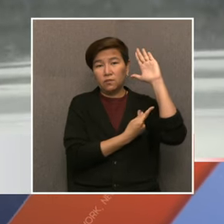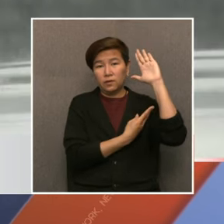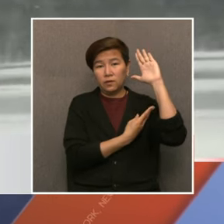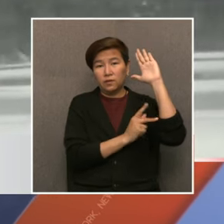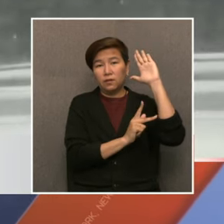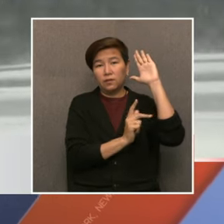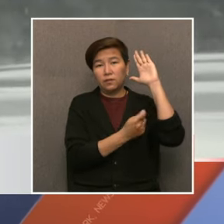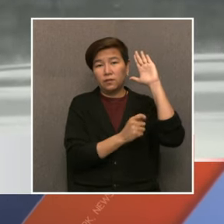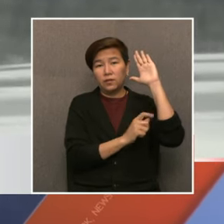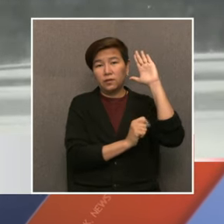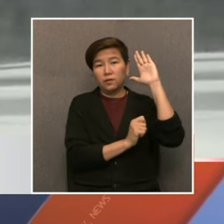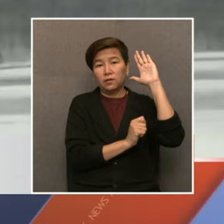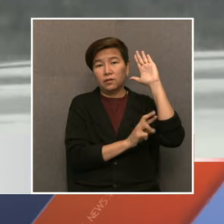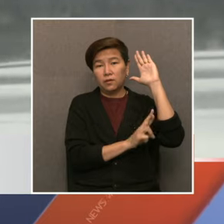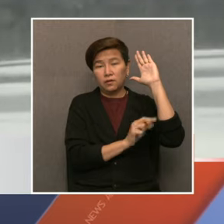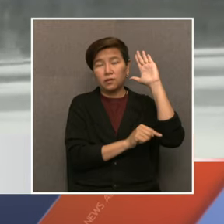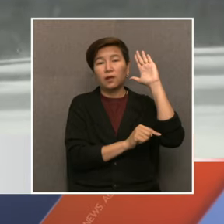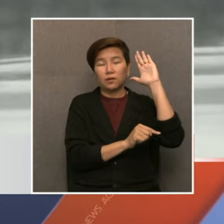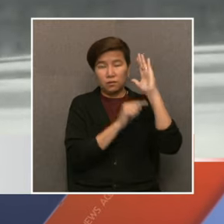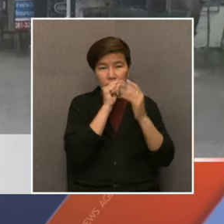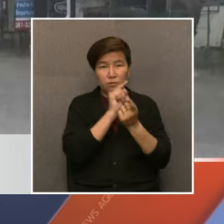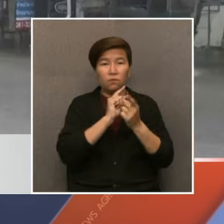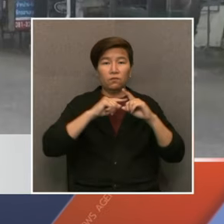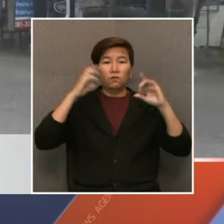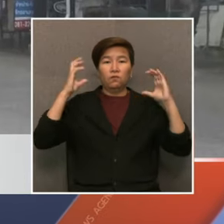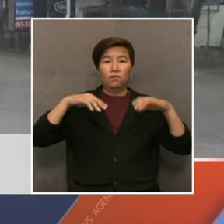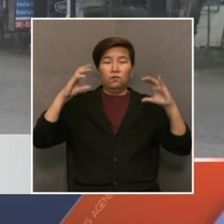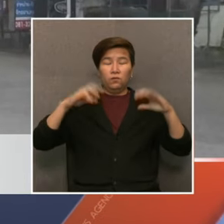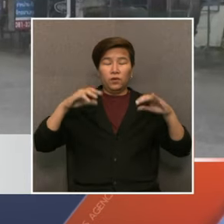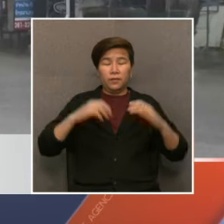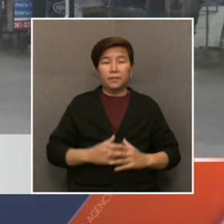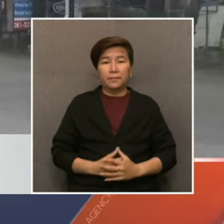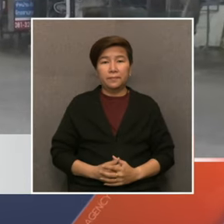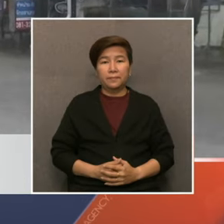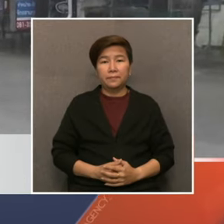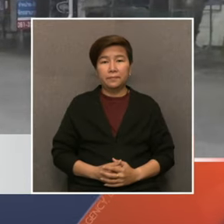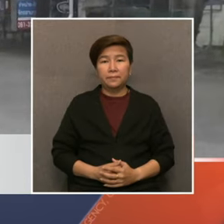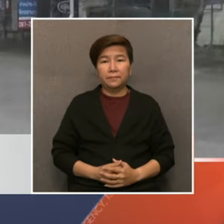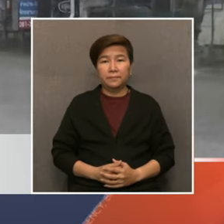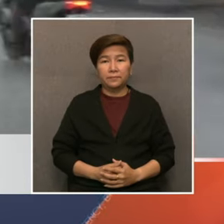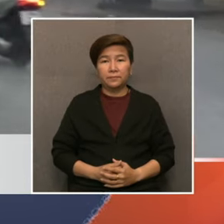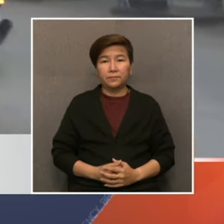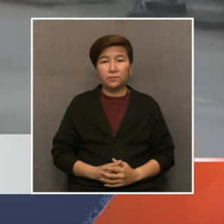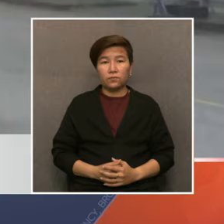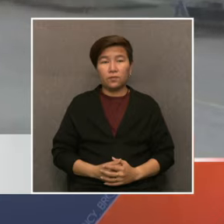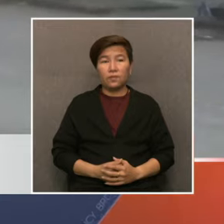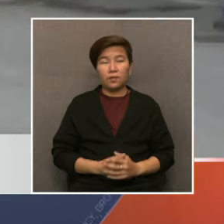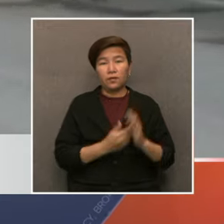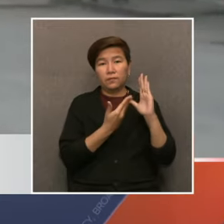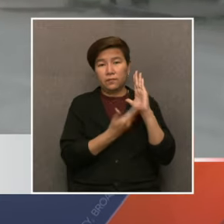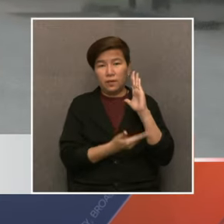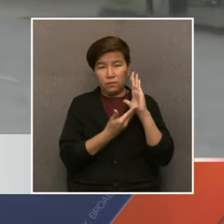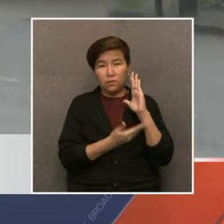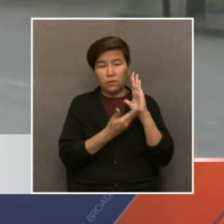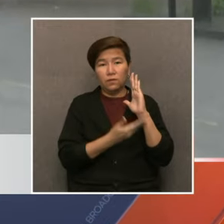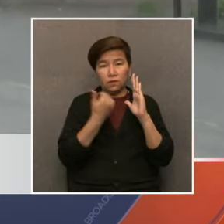ครับเป็นด้านรับมรสุมเนี่ยมีฝนตกหนักถึงหนักมากเกิดขึ้นได้นะครับแล้วก็บริเวณทางด้านภาคตะวันออกด้วยนะครับใน